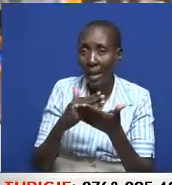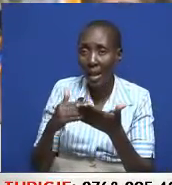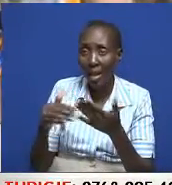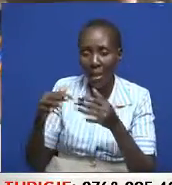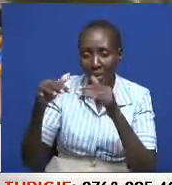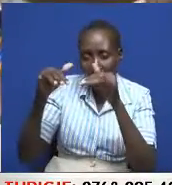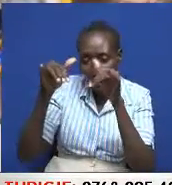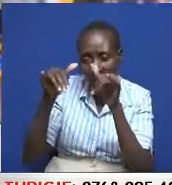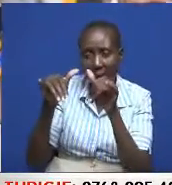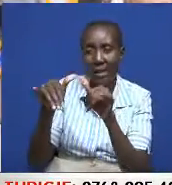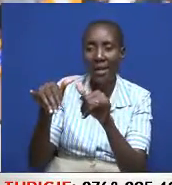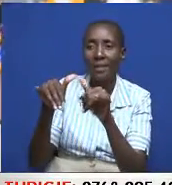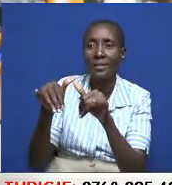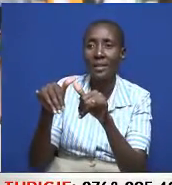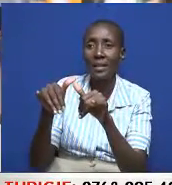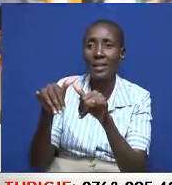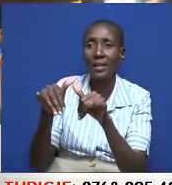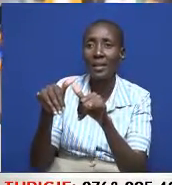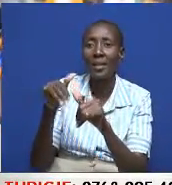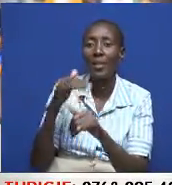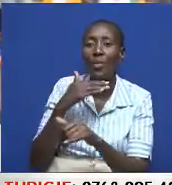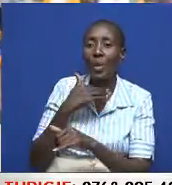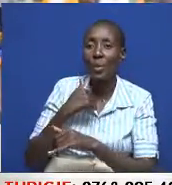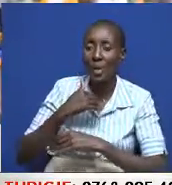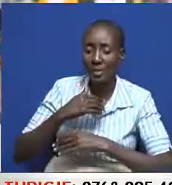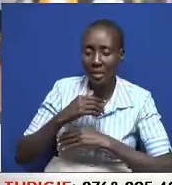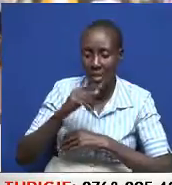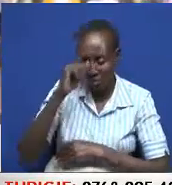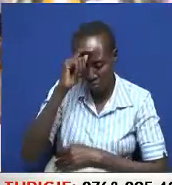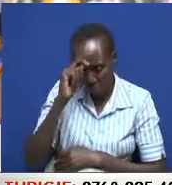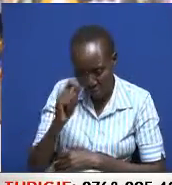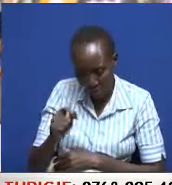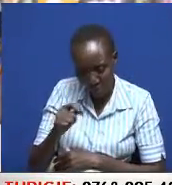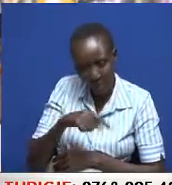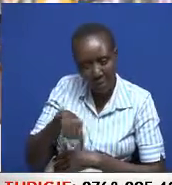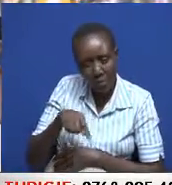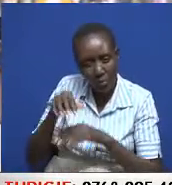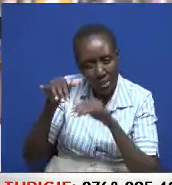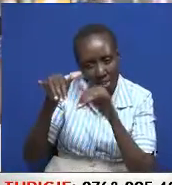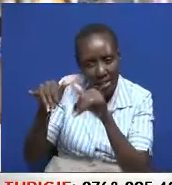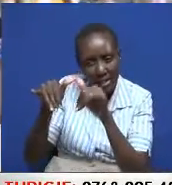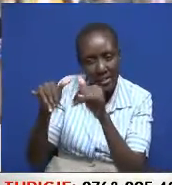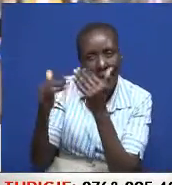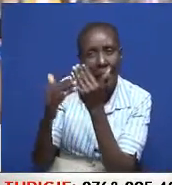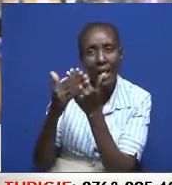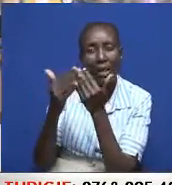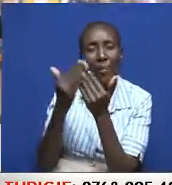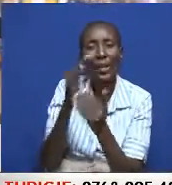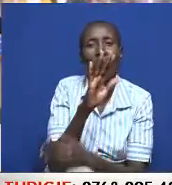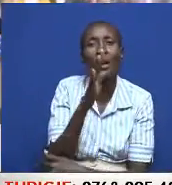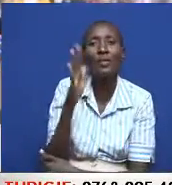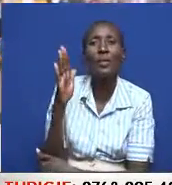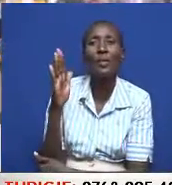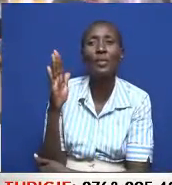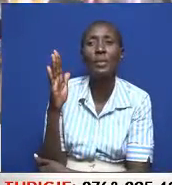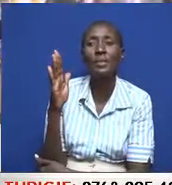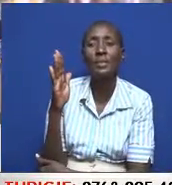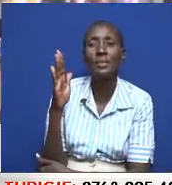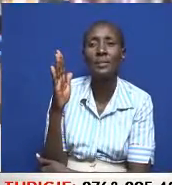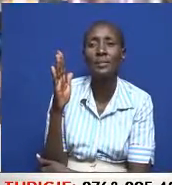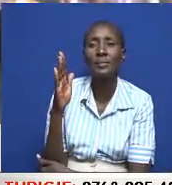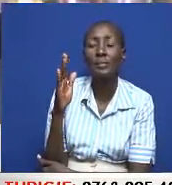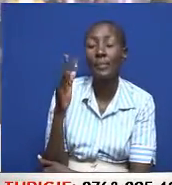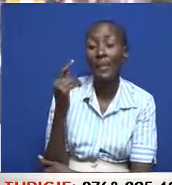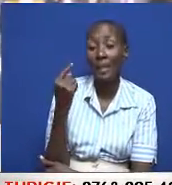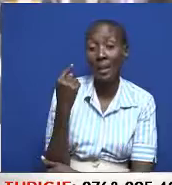wa Embaput tunataka hao waachiheshimie wakae kwa njia ile ya kuweza hali ya kutunza kwa hiyo mazingira. So hivi majuzi basi